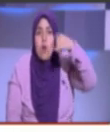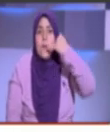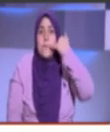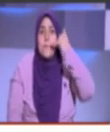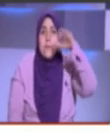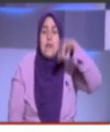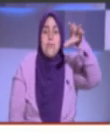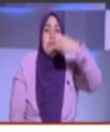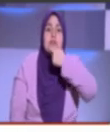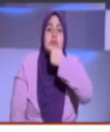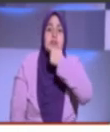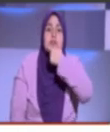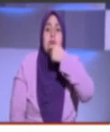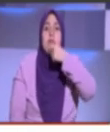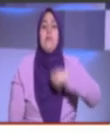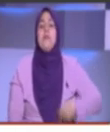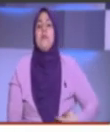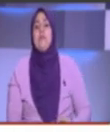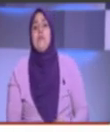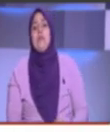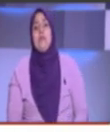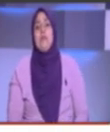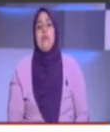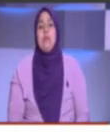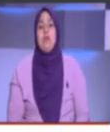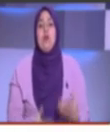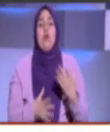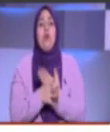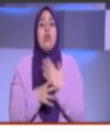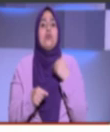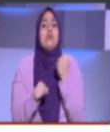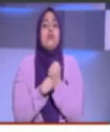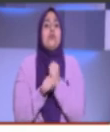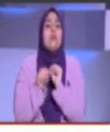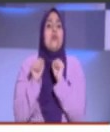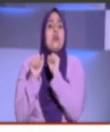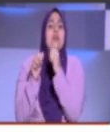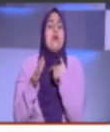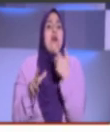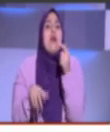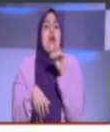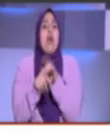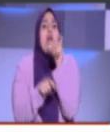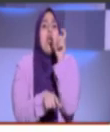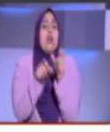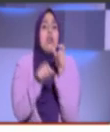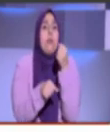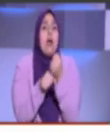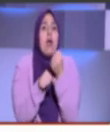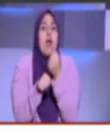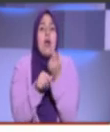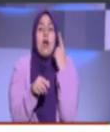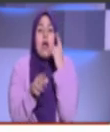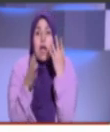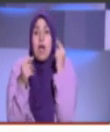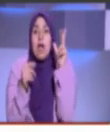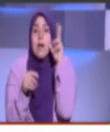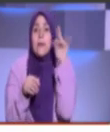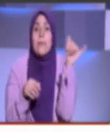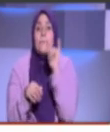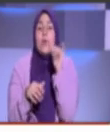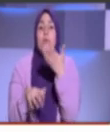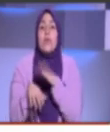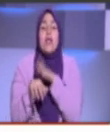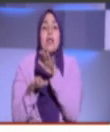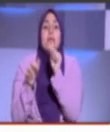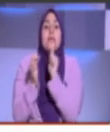قبل بوريس جونسون بالدور من قبل الأطباء، وبالطبع الخبر الأهم هو انتقاله إلى